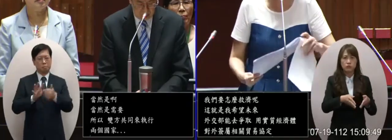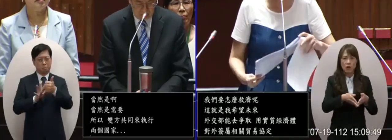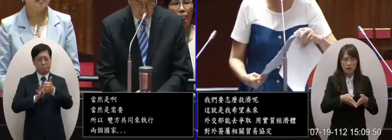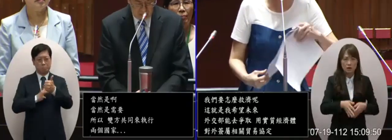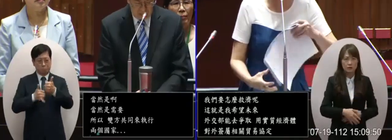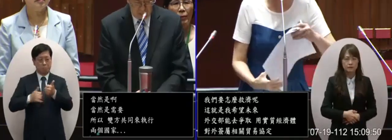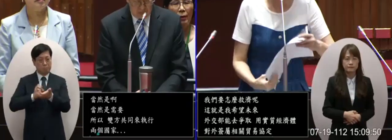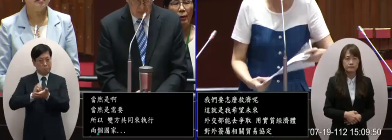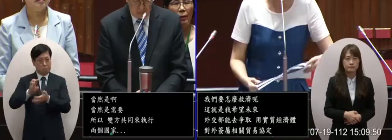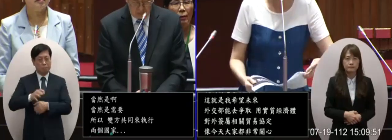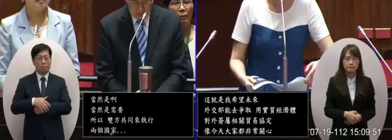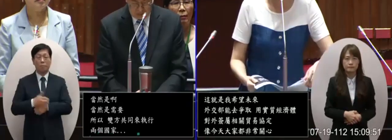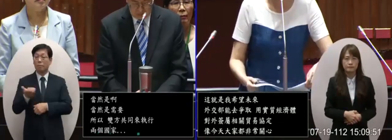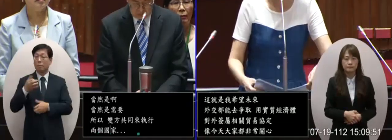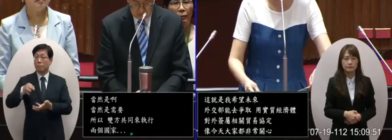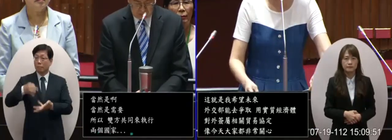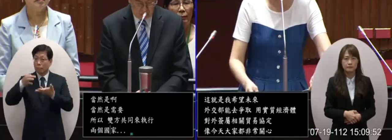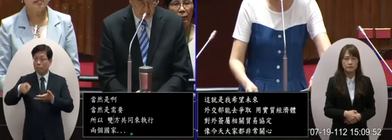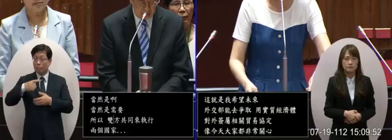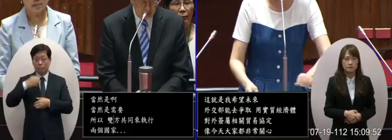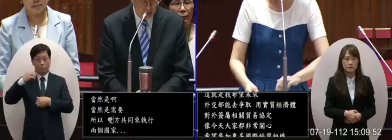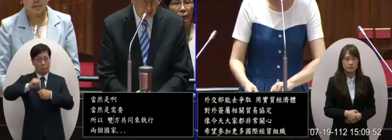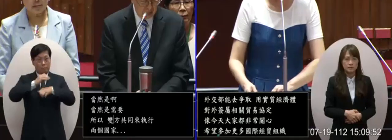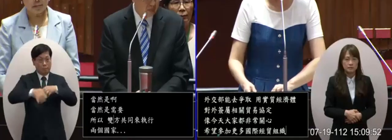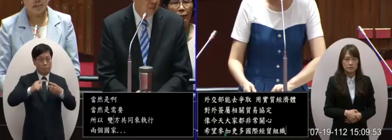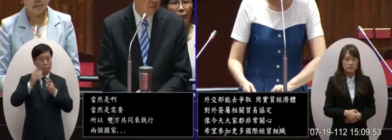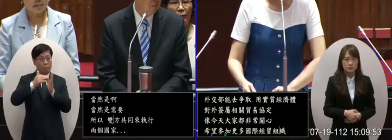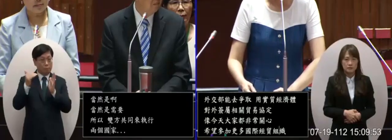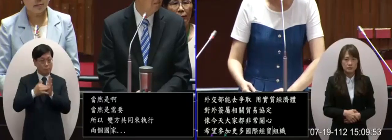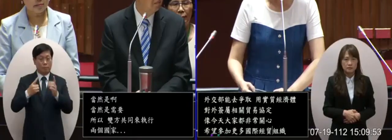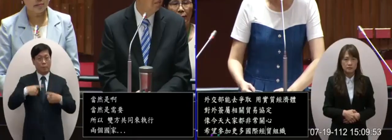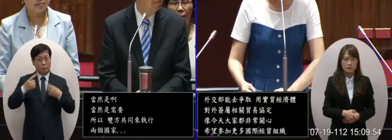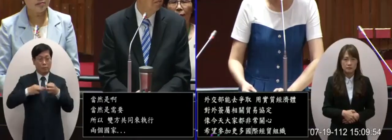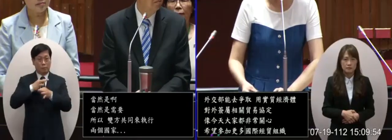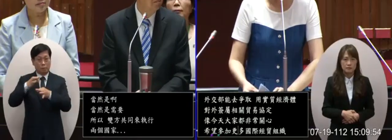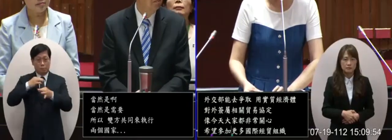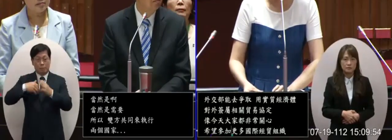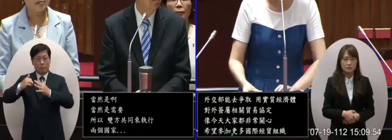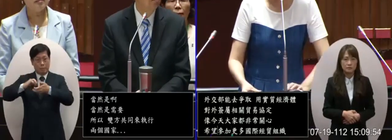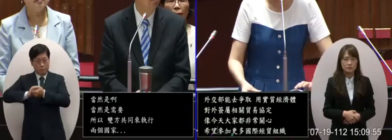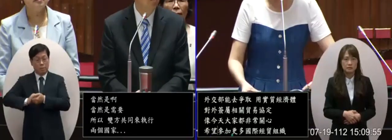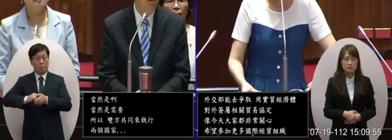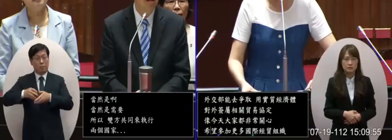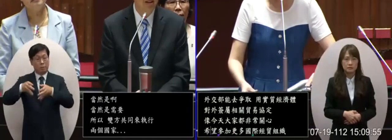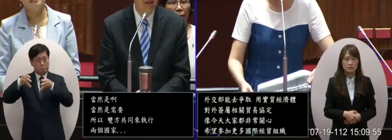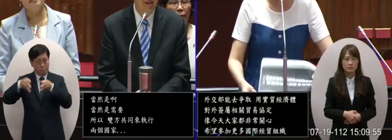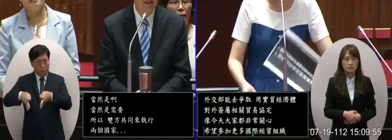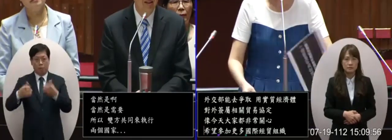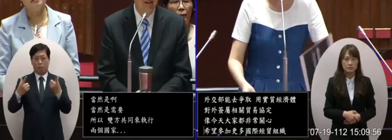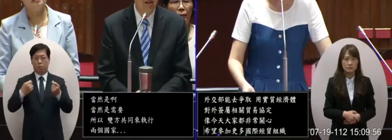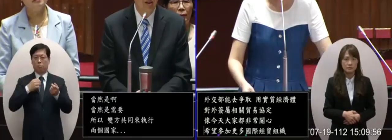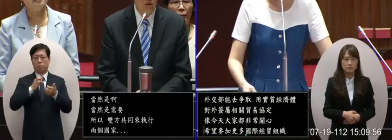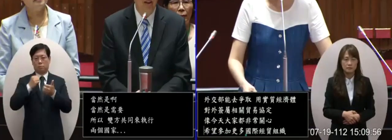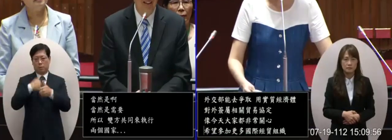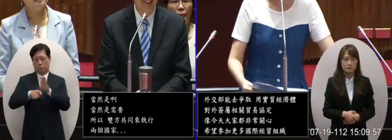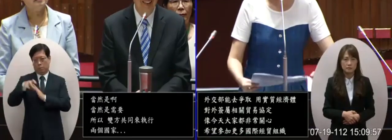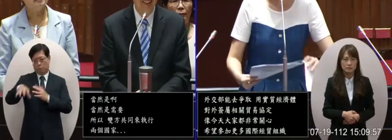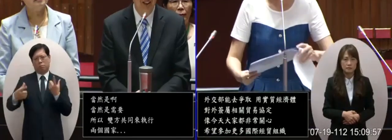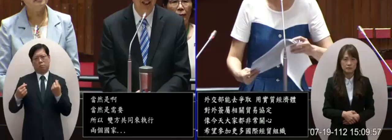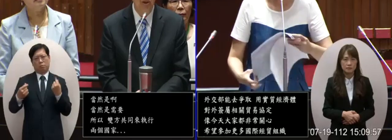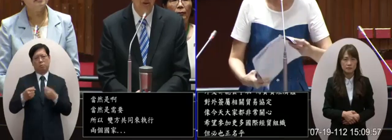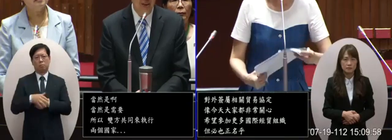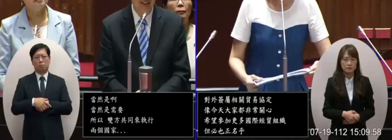求和建议。 跟委员回答一下，刚刚提到的那个新加坡和纽西兰跟我们的自由贸易协定签署的，也是我们的代表处。 对